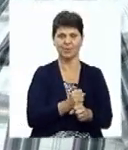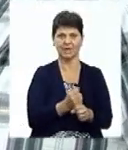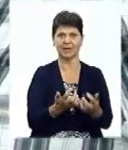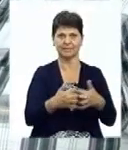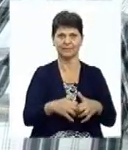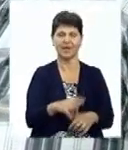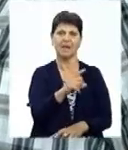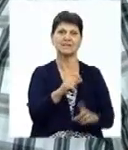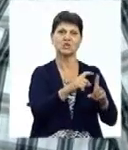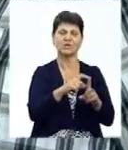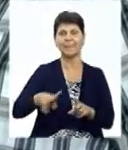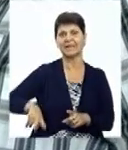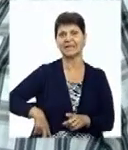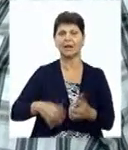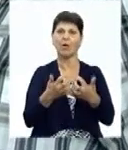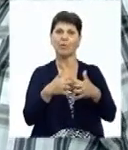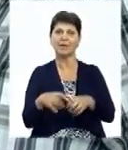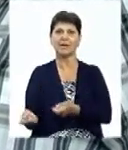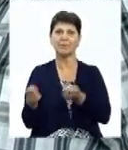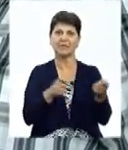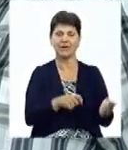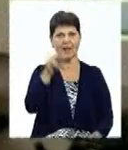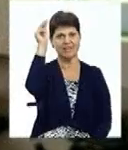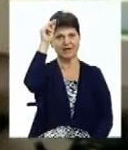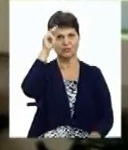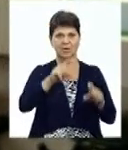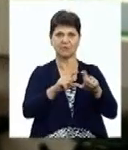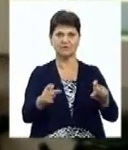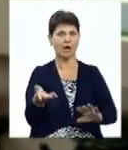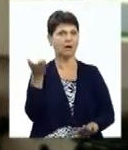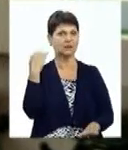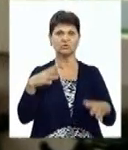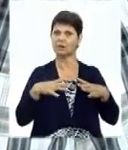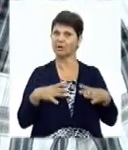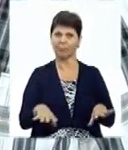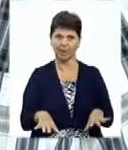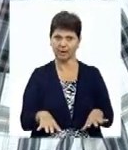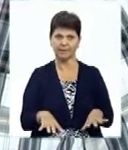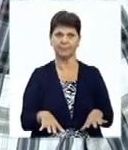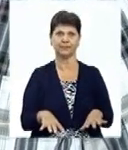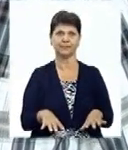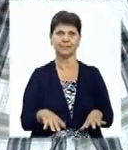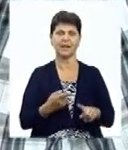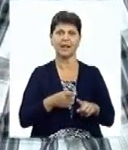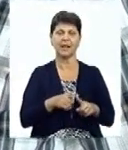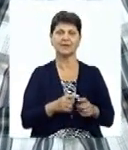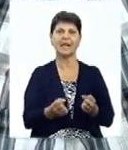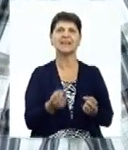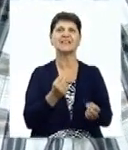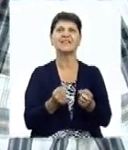словами директора, деяке обладнання із привезеного у навчальному закладі раніше не мали. Пристрої для вимірювання твердості